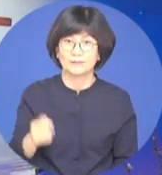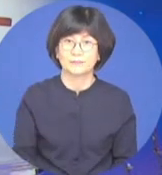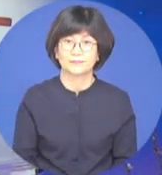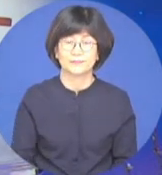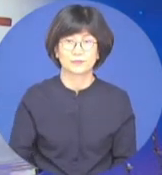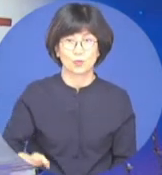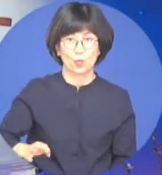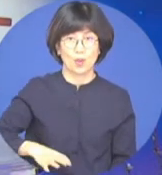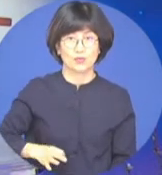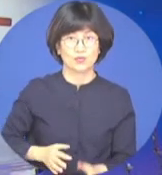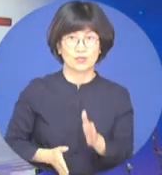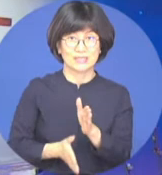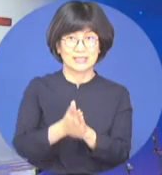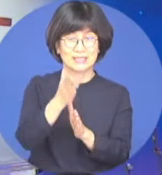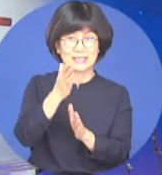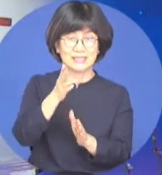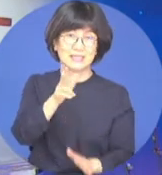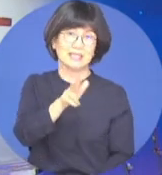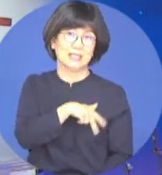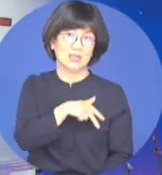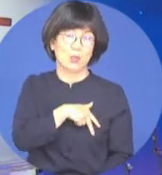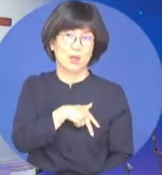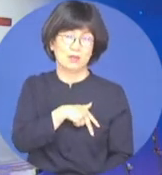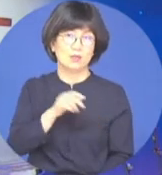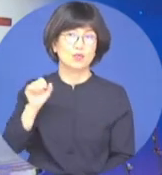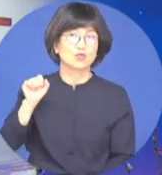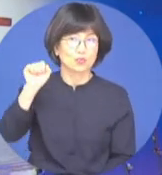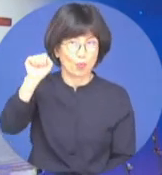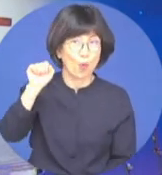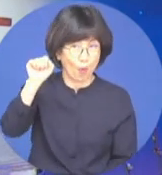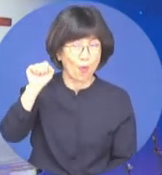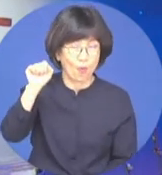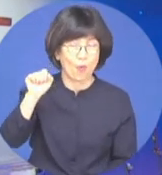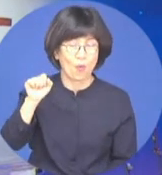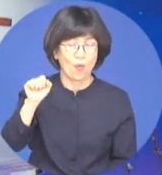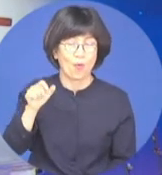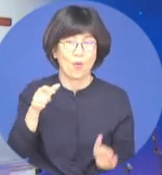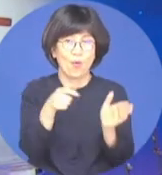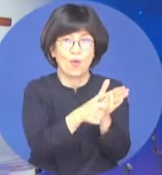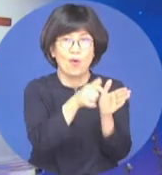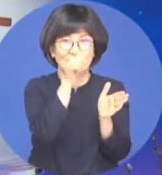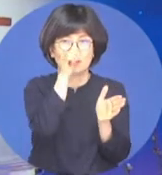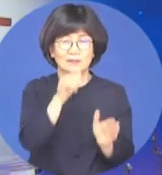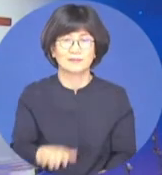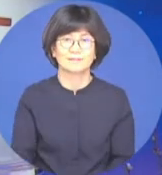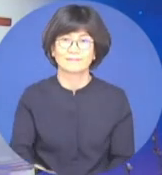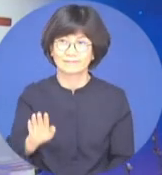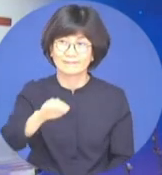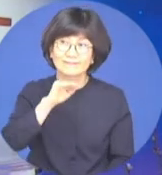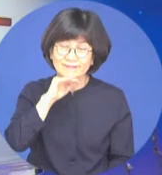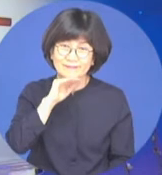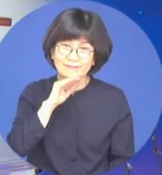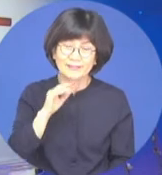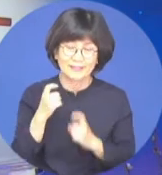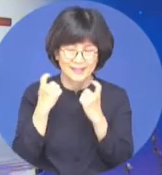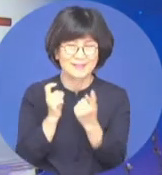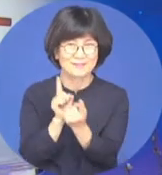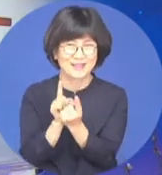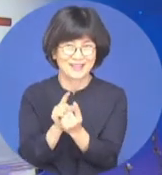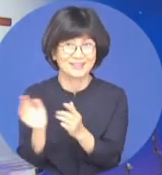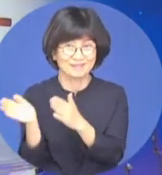원주시 시의원 후보. 아, 이렇게 돼 있습니다. 이따가 자칫 지금 뭐 인사를 해야 되겠네. 그